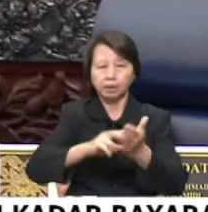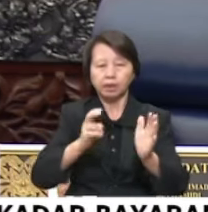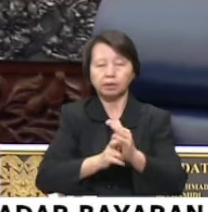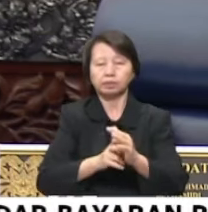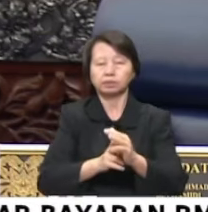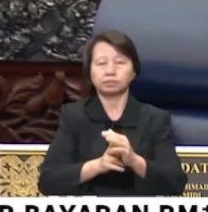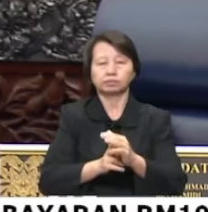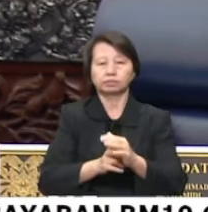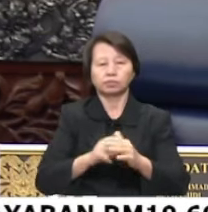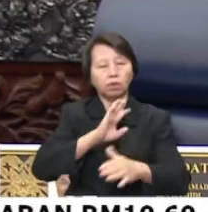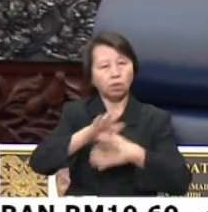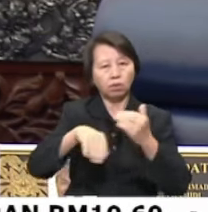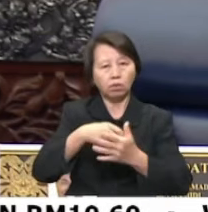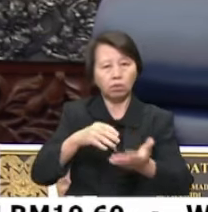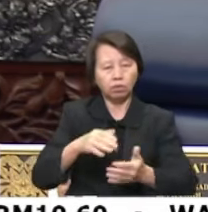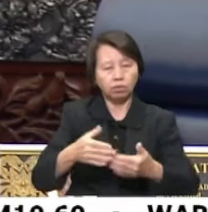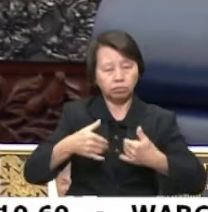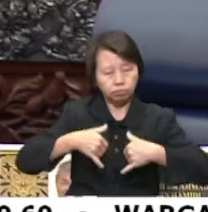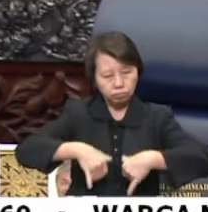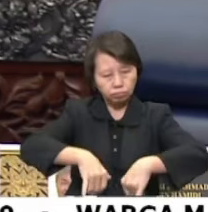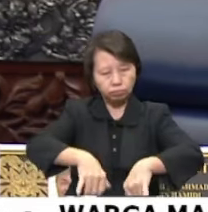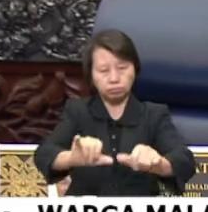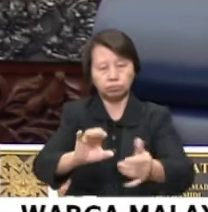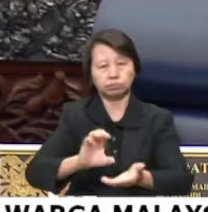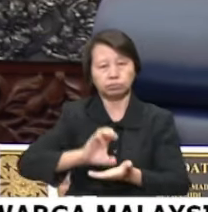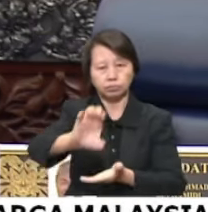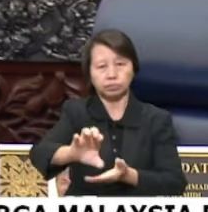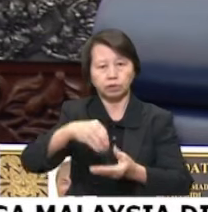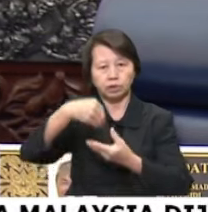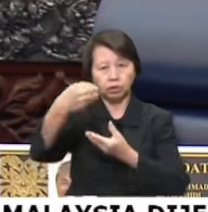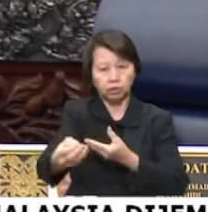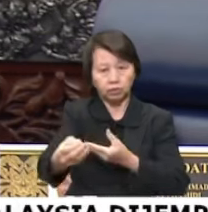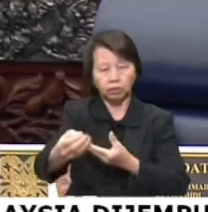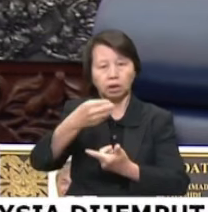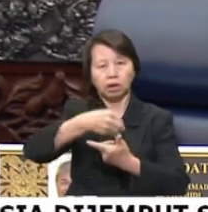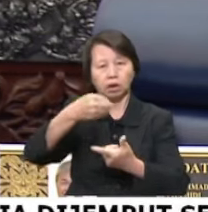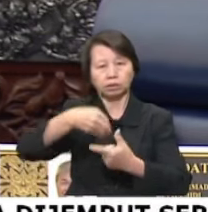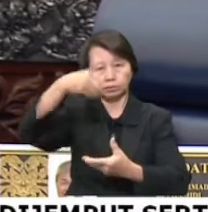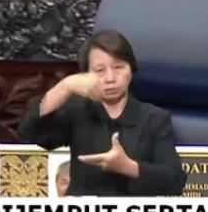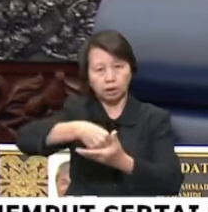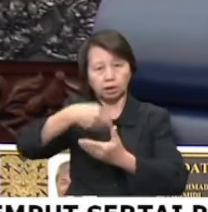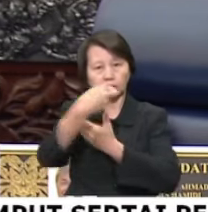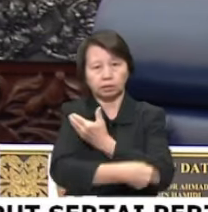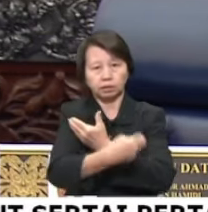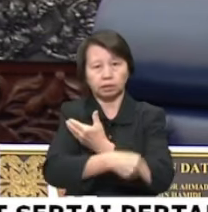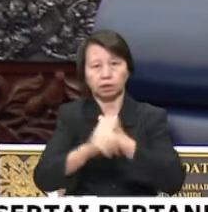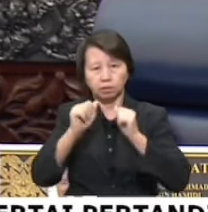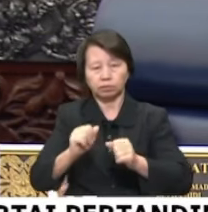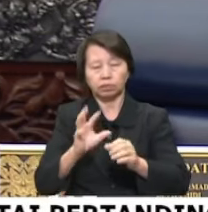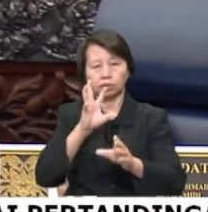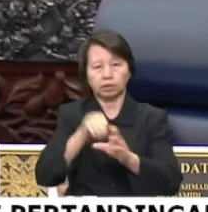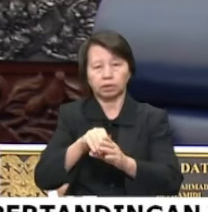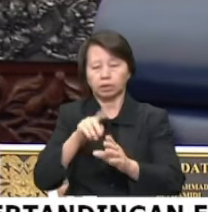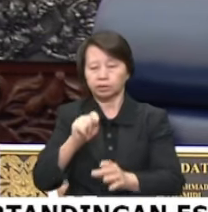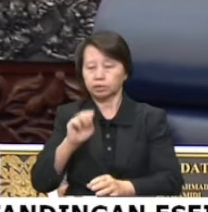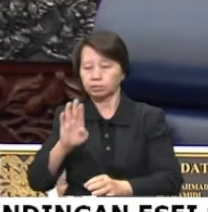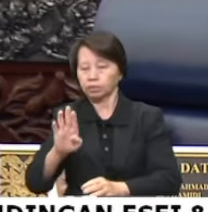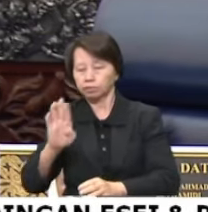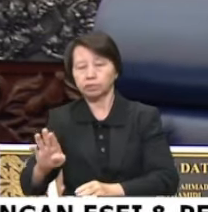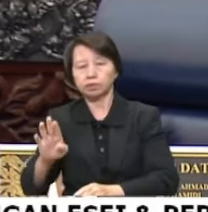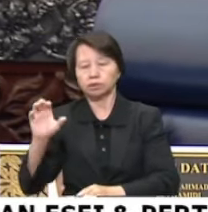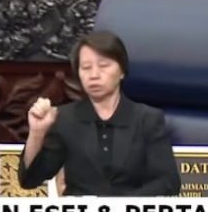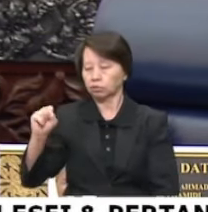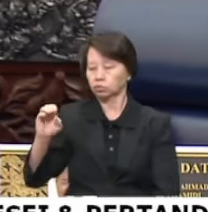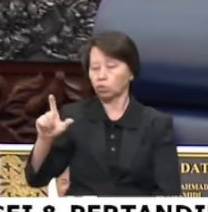keseluruhan rantaian dari segi pelaburan luar maupun dalam negeri boleh melibatkan TBB ini solar, ianya